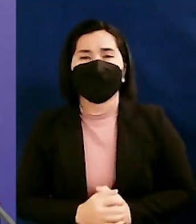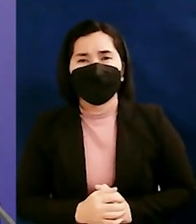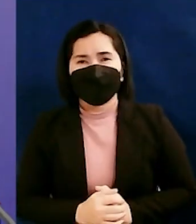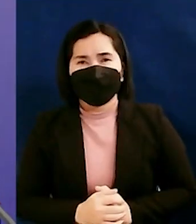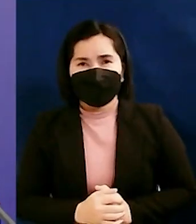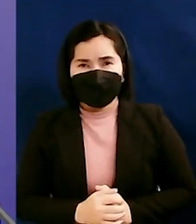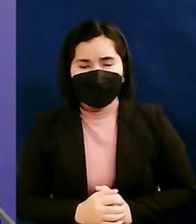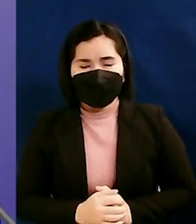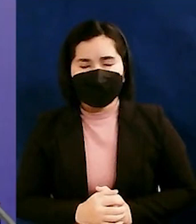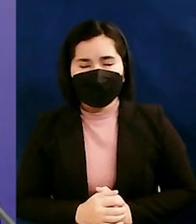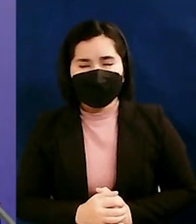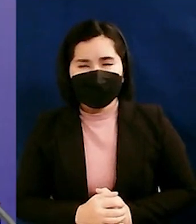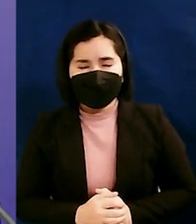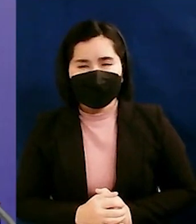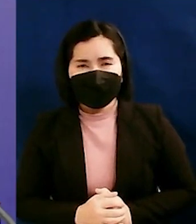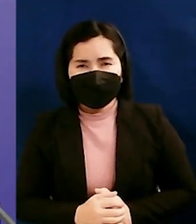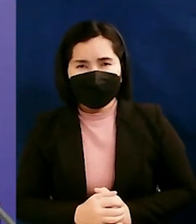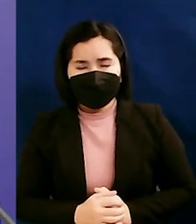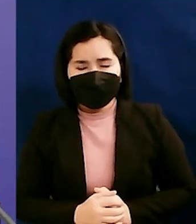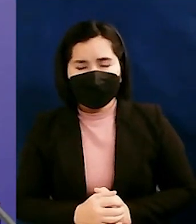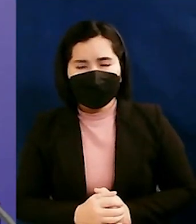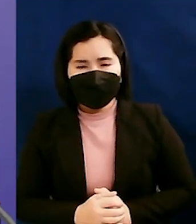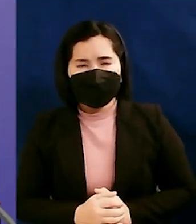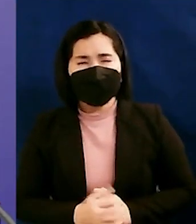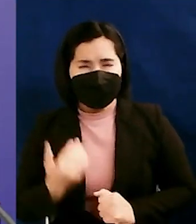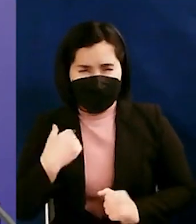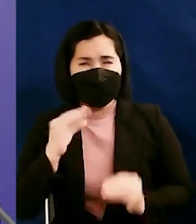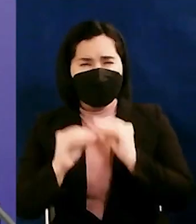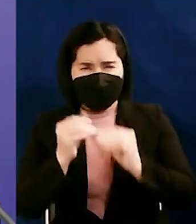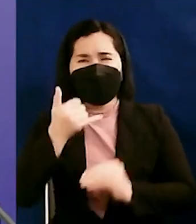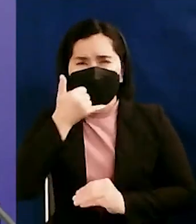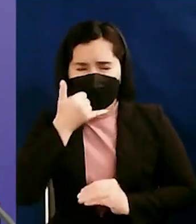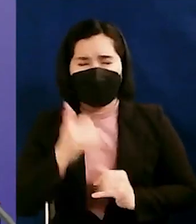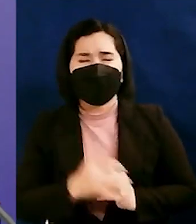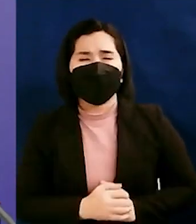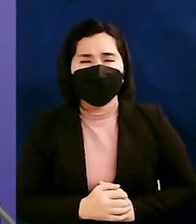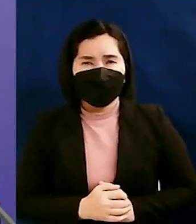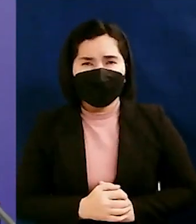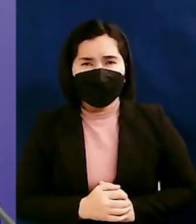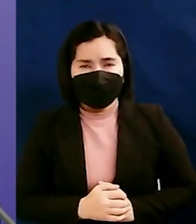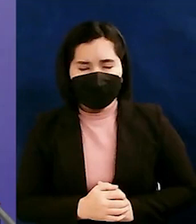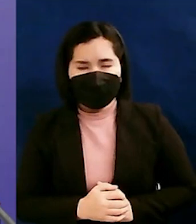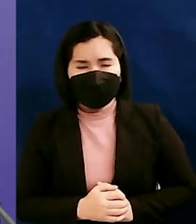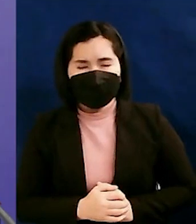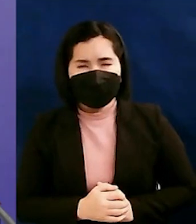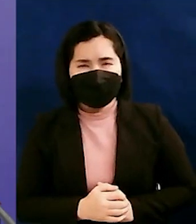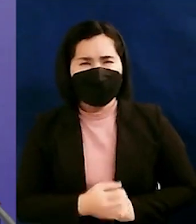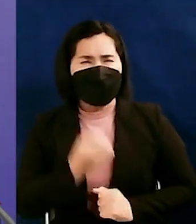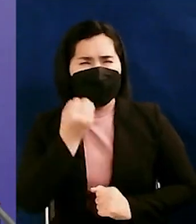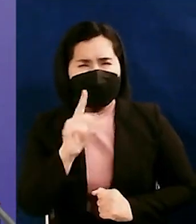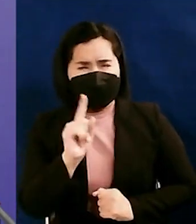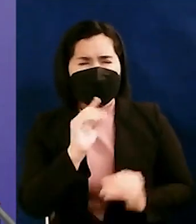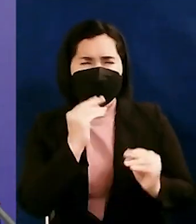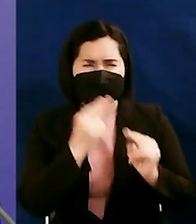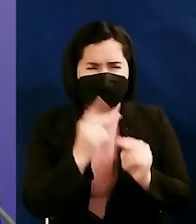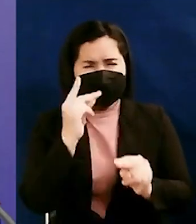างเช่นจะมีเรื่องของเบอร์โทรศัพท์นะครับนะฮะส่วนใหญ่ก็จะเป็นชื่อนามสกุลแล้วก็เบ